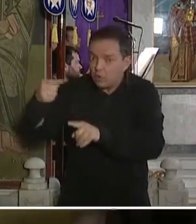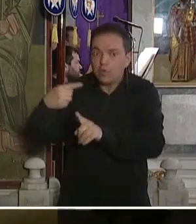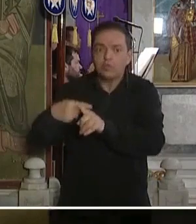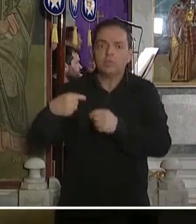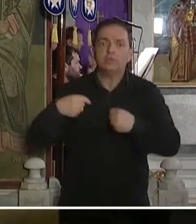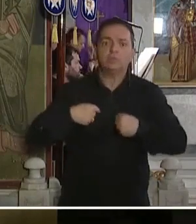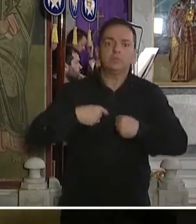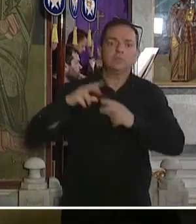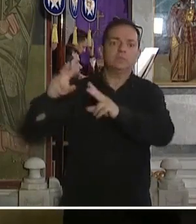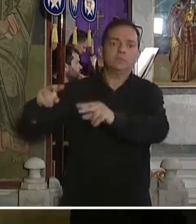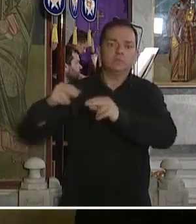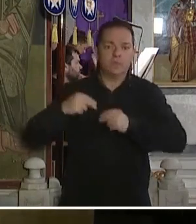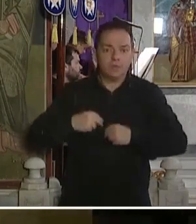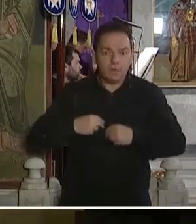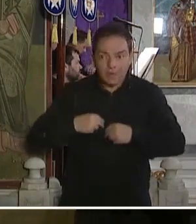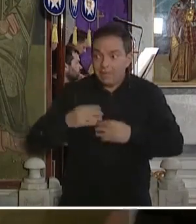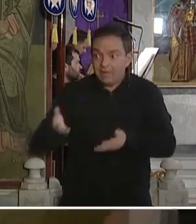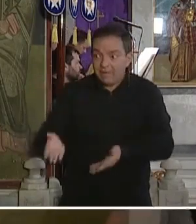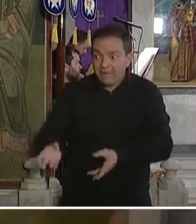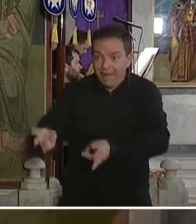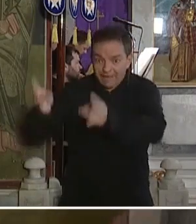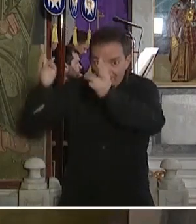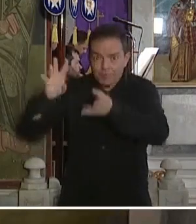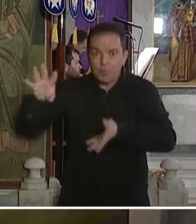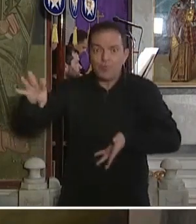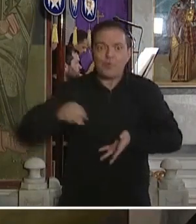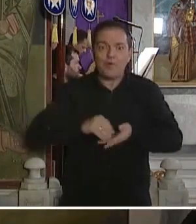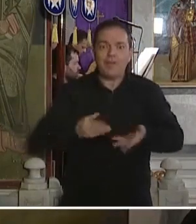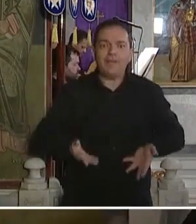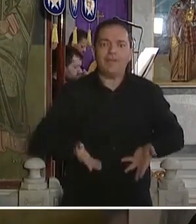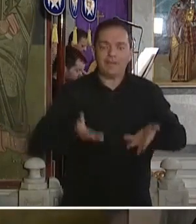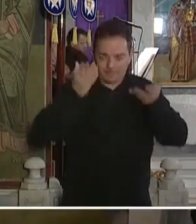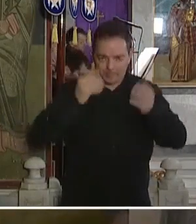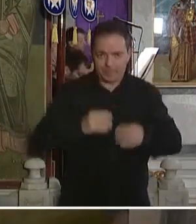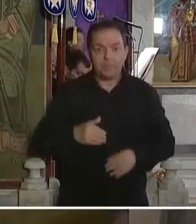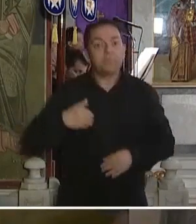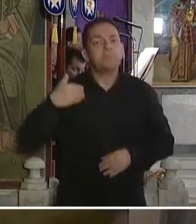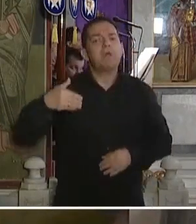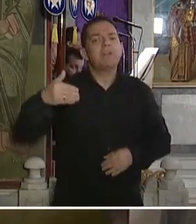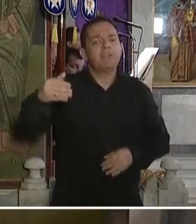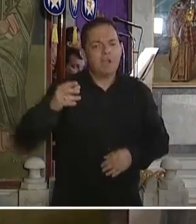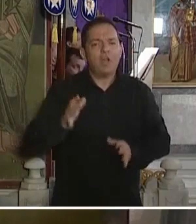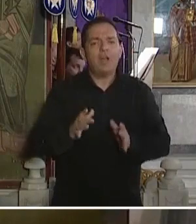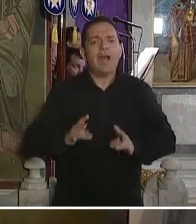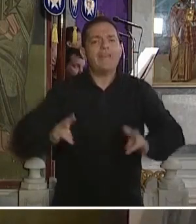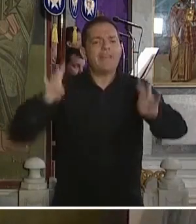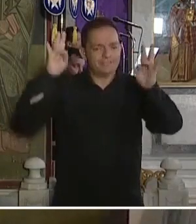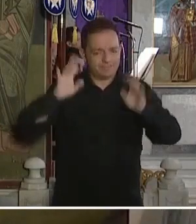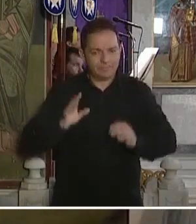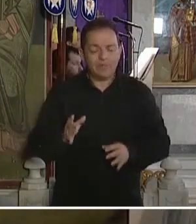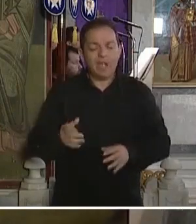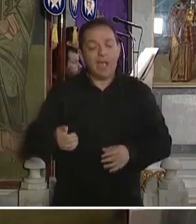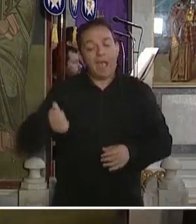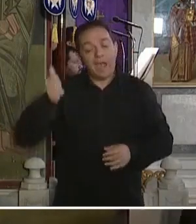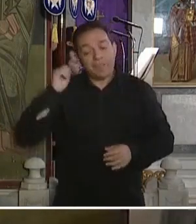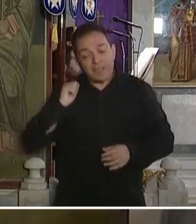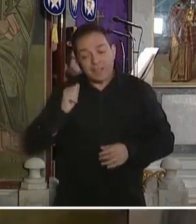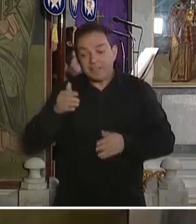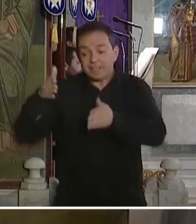και συζήσωμεν αυτό. Το δε βράδυ της Αναστάσεως θα πούμε ένα τροπάριο, χθες είναι θαπτώμην σοι